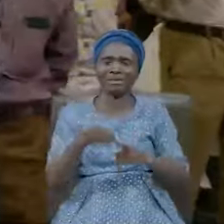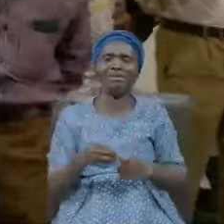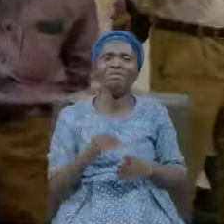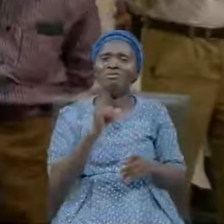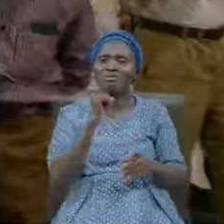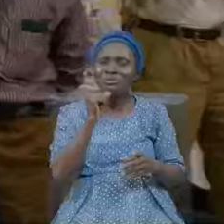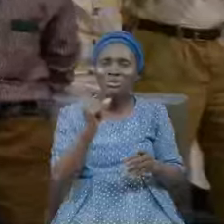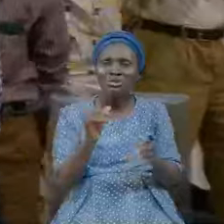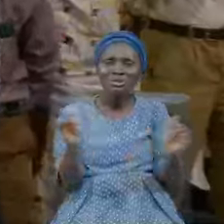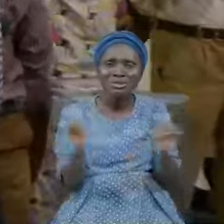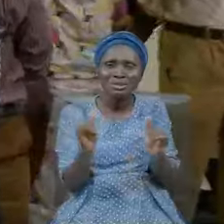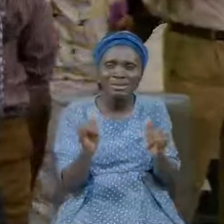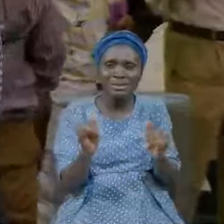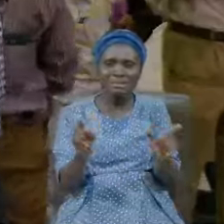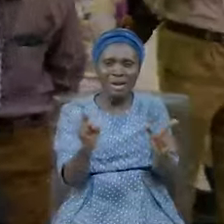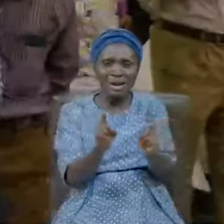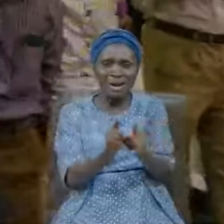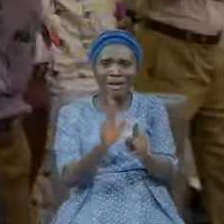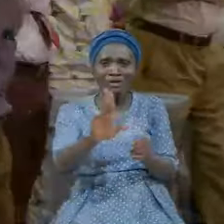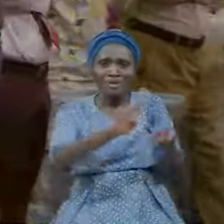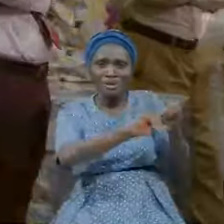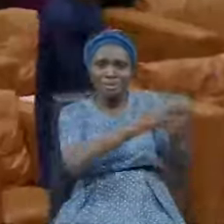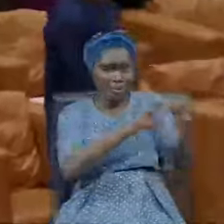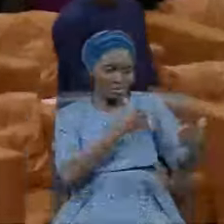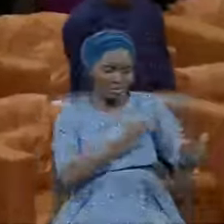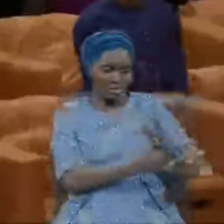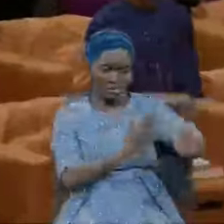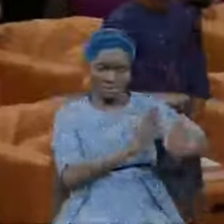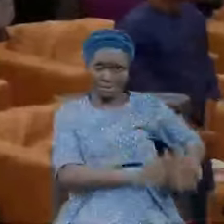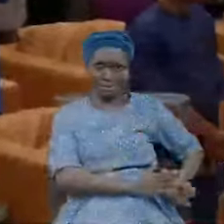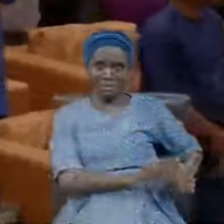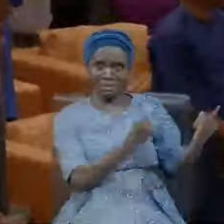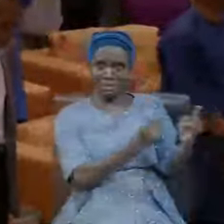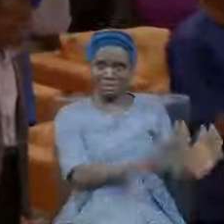la vie comme celle de vos voisins,